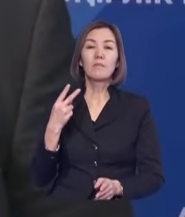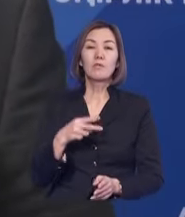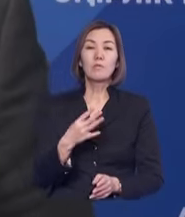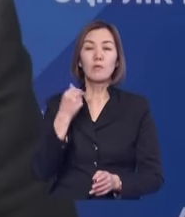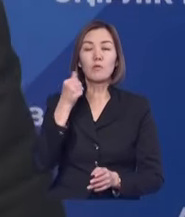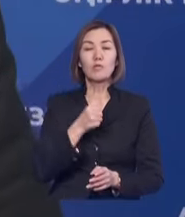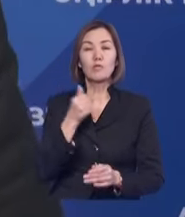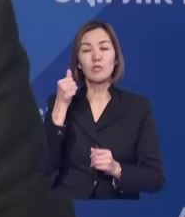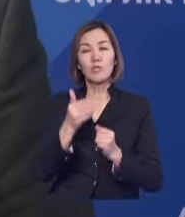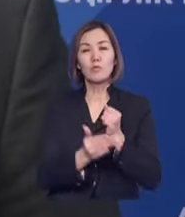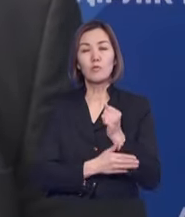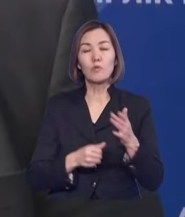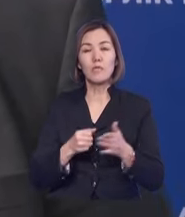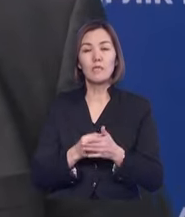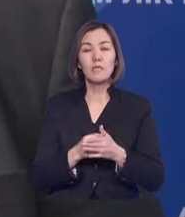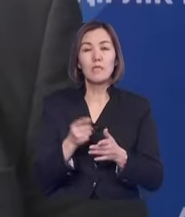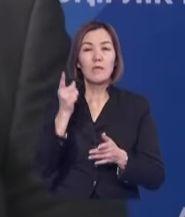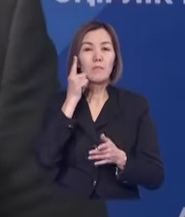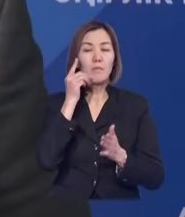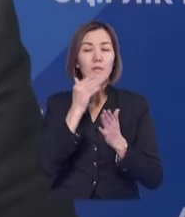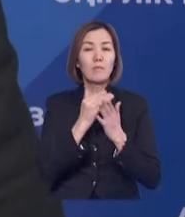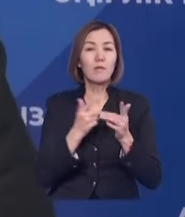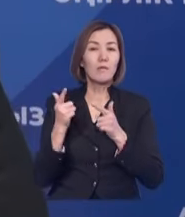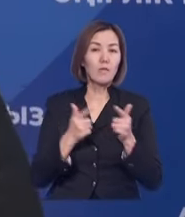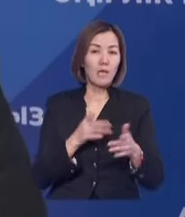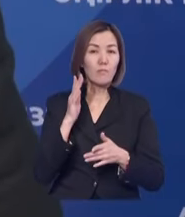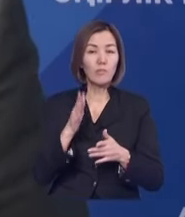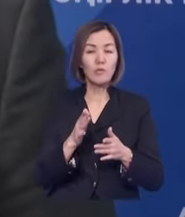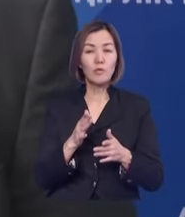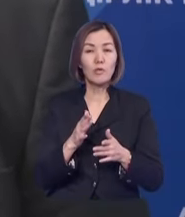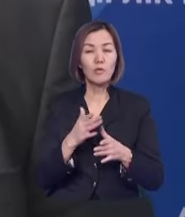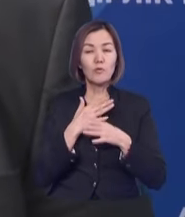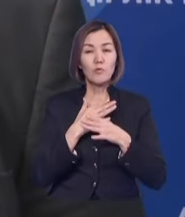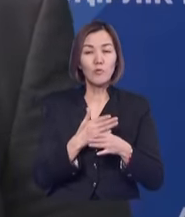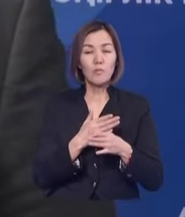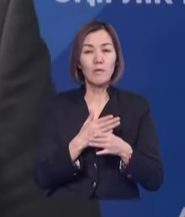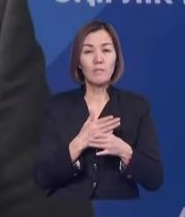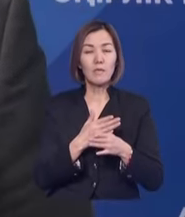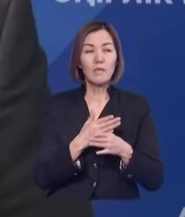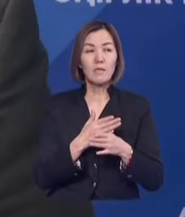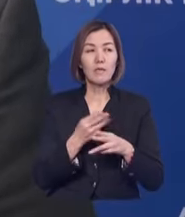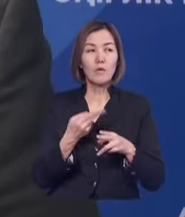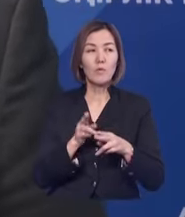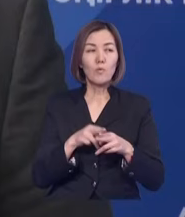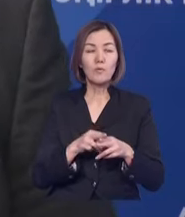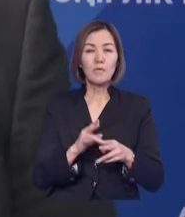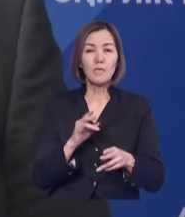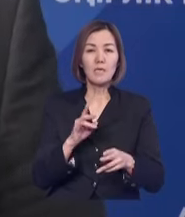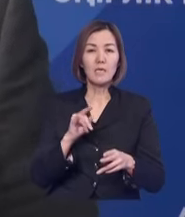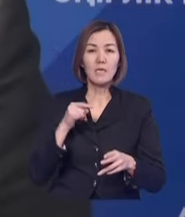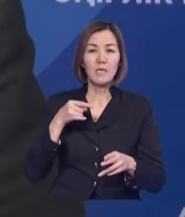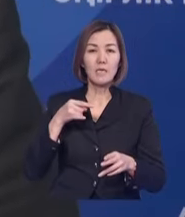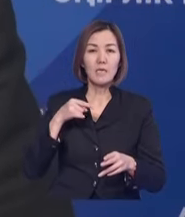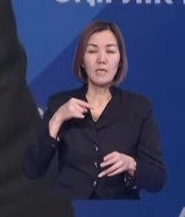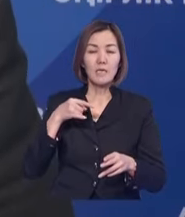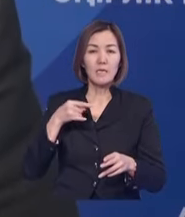2024 жылдың соңына дейін мобильдік приложение жасалатын болады. Сол приложение арқылы ол осы жерлерде яма бар деп біз